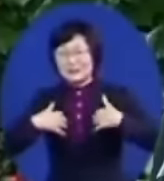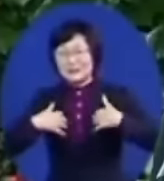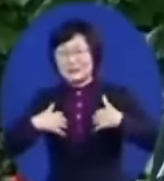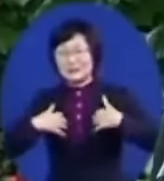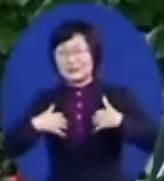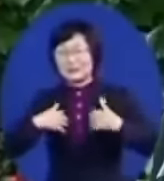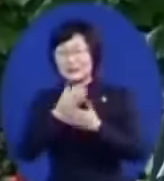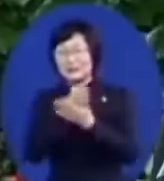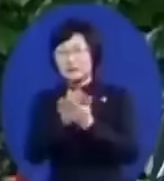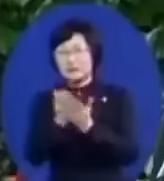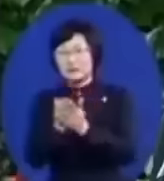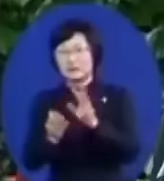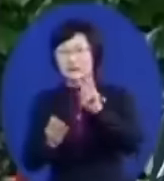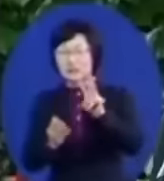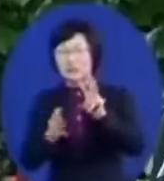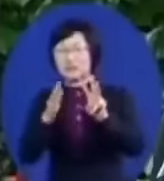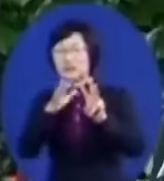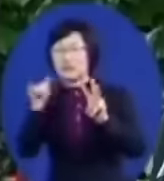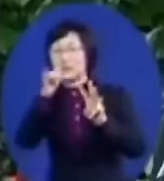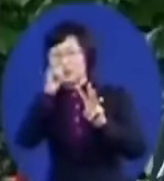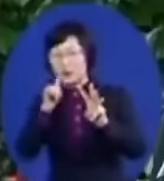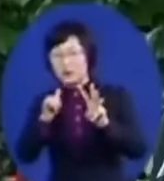이야기가 있습니다.